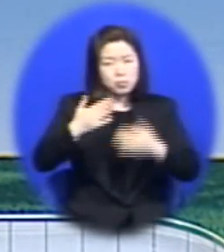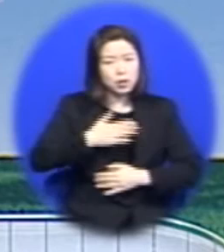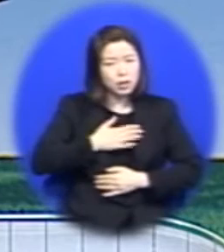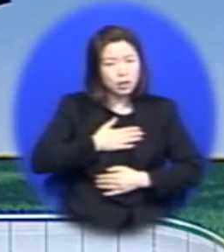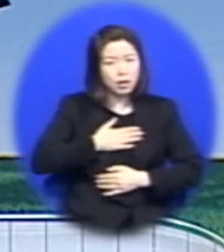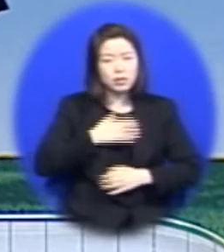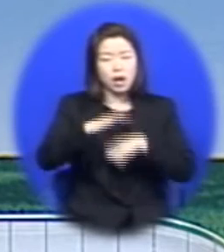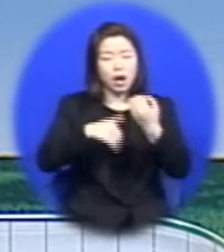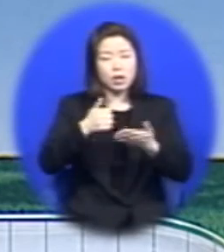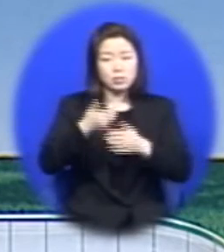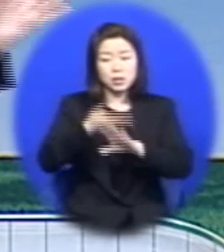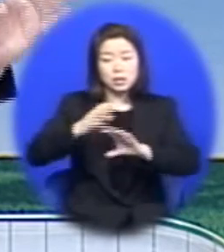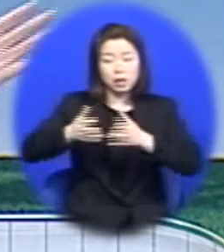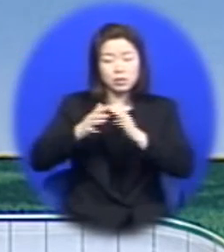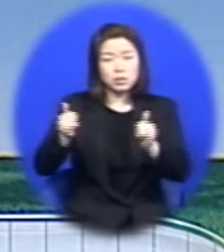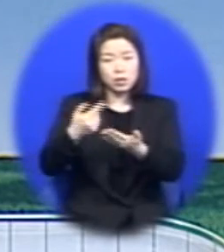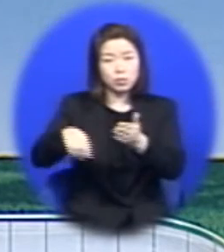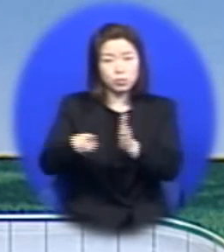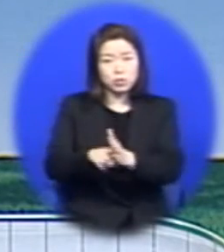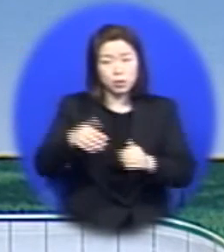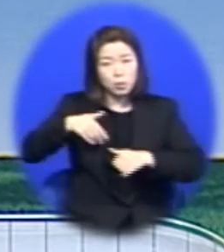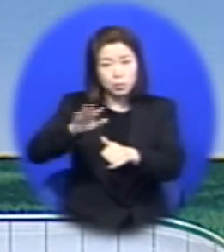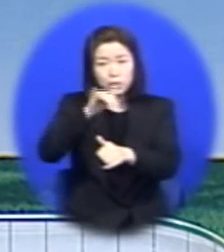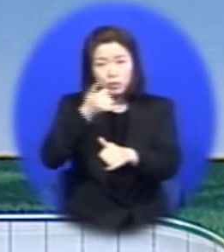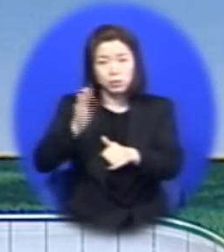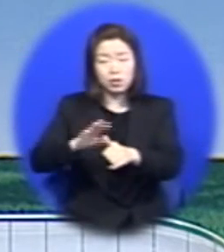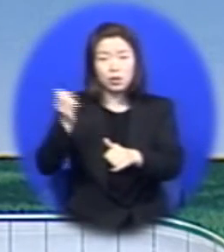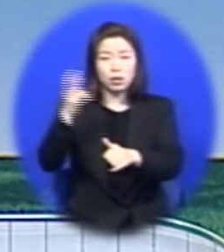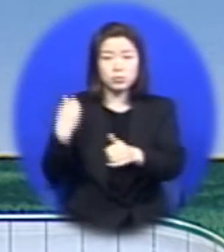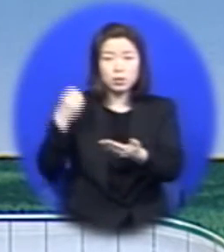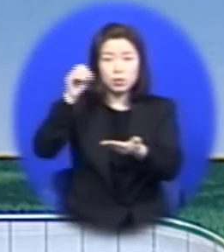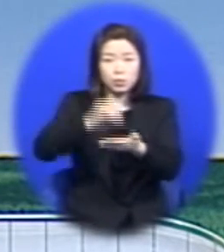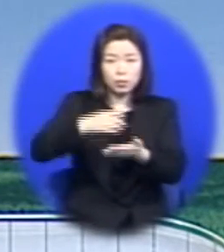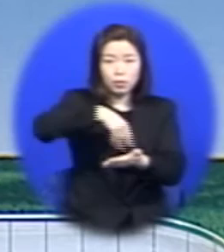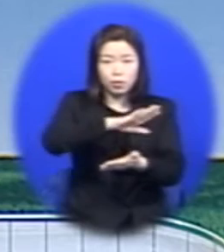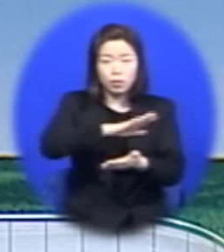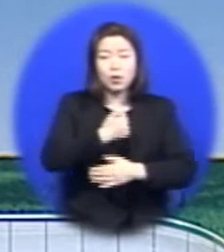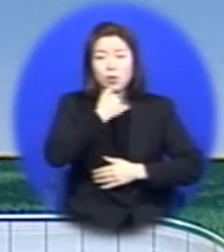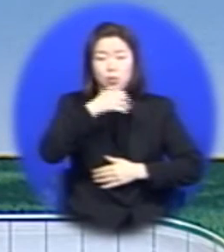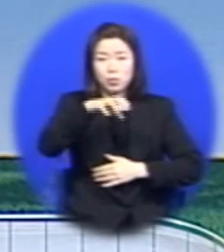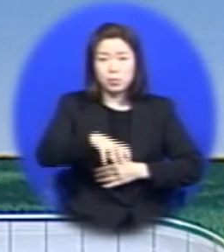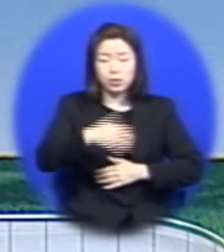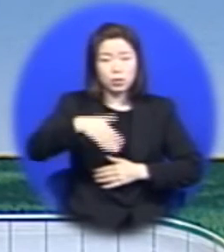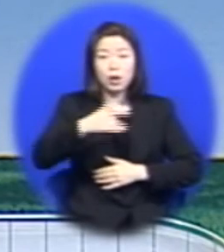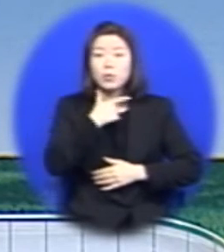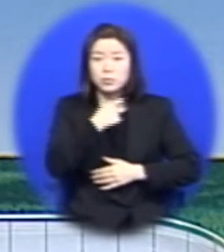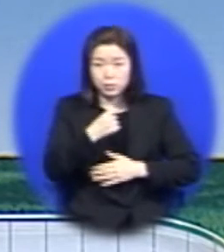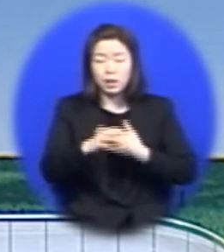위해서 보냈는데 왜 갑자기 예루살렘으로 돌아가야 됩니까? 아니, 그렇게 로마로 가고 싶다고 했으면 로마로 가는